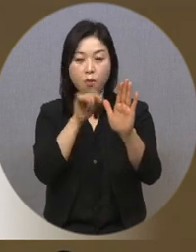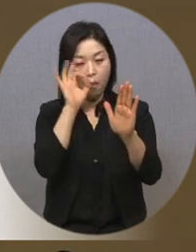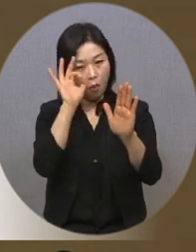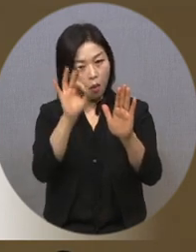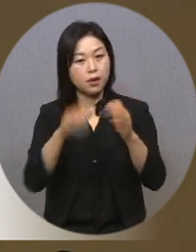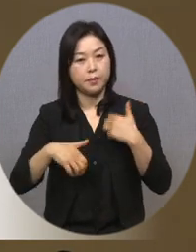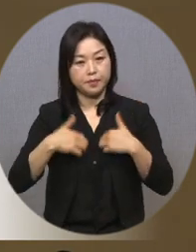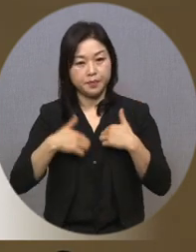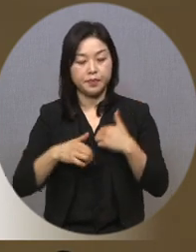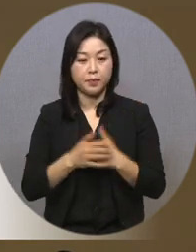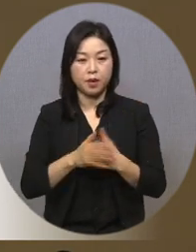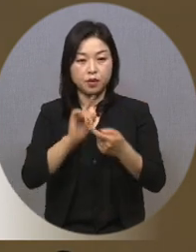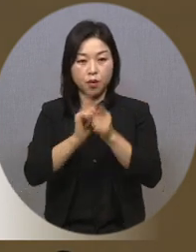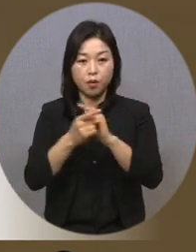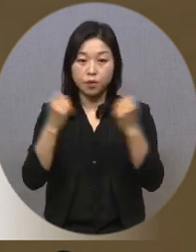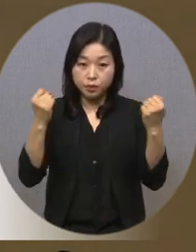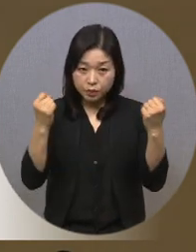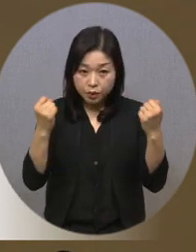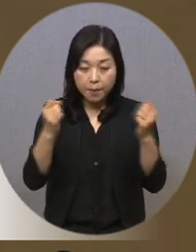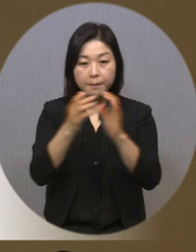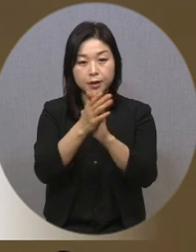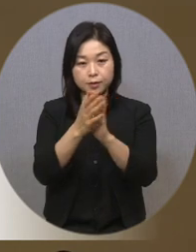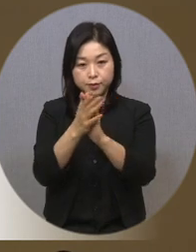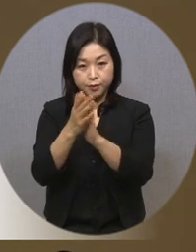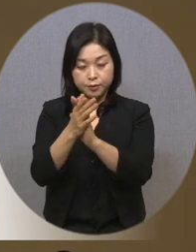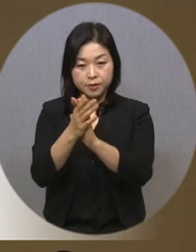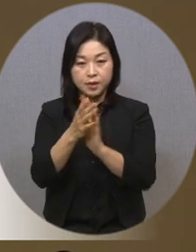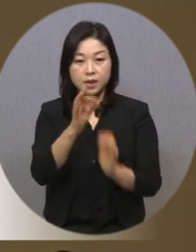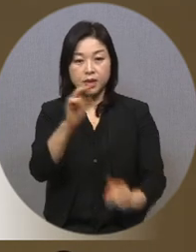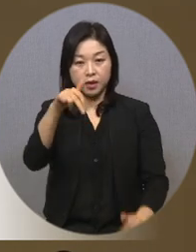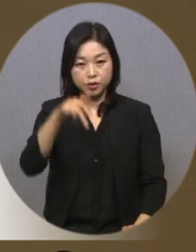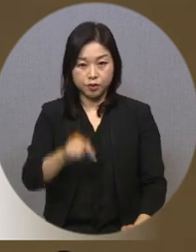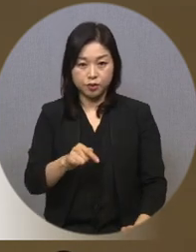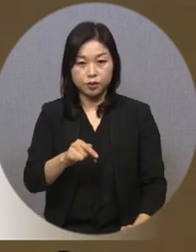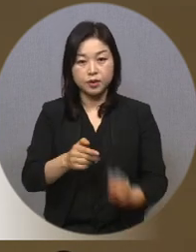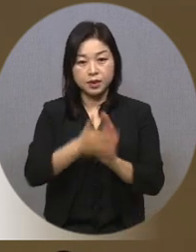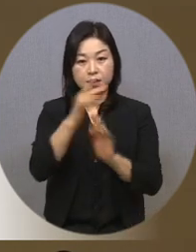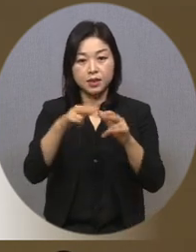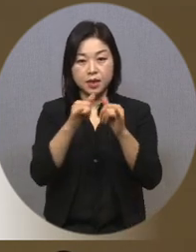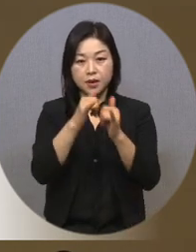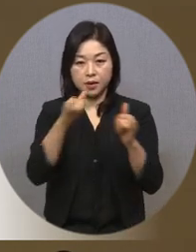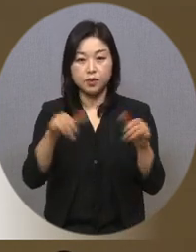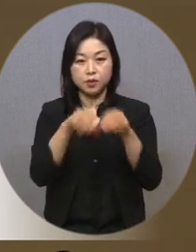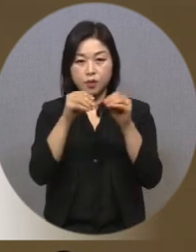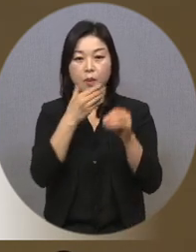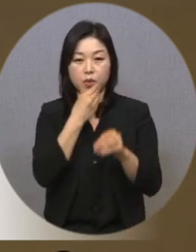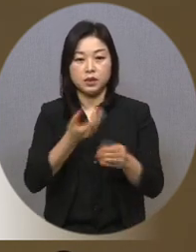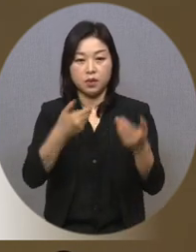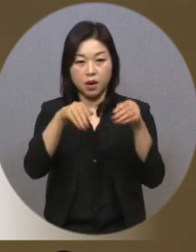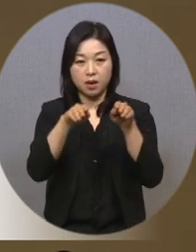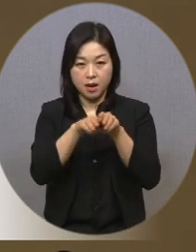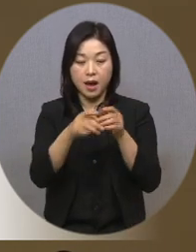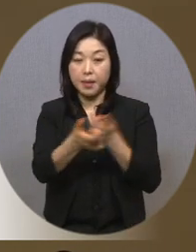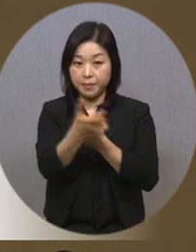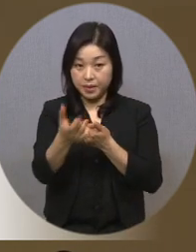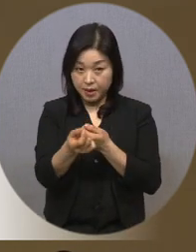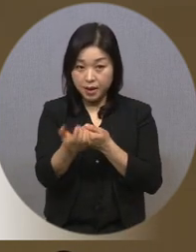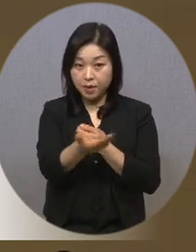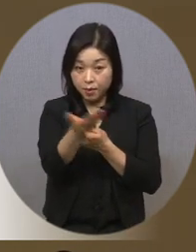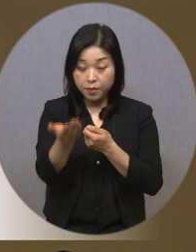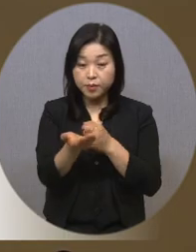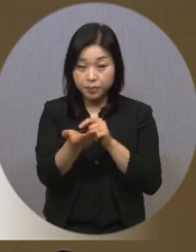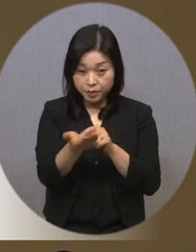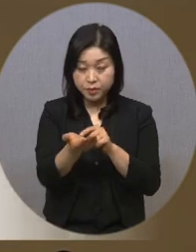기쁘고요. 서로서로 응원하고 서로서로 박수치는 우리 양주시 장애인종합복지관과 우리 함께하는 우리 모든